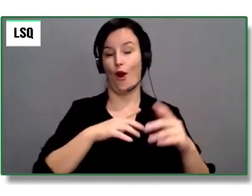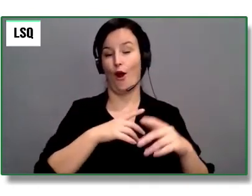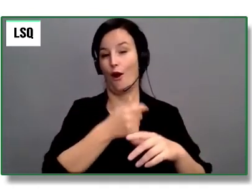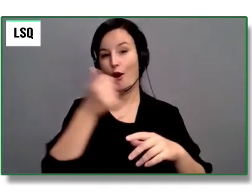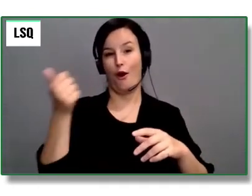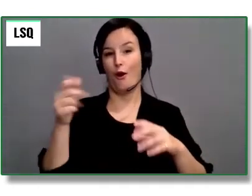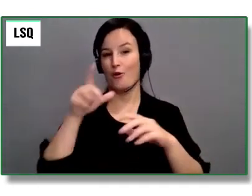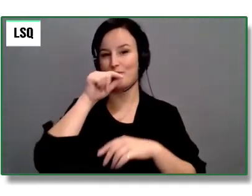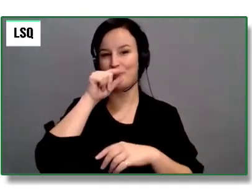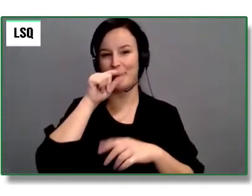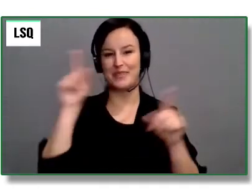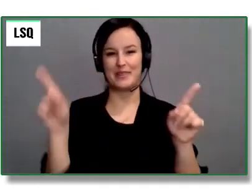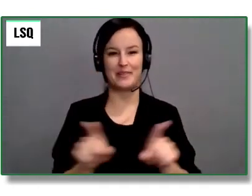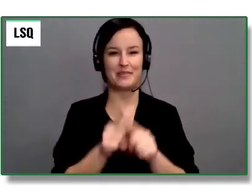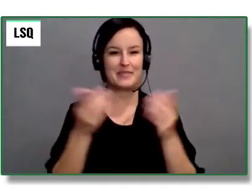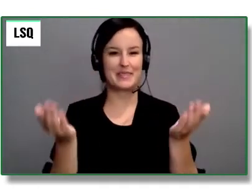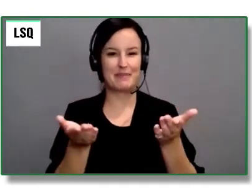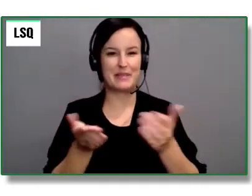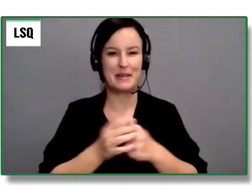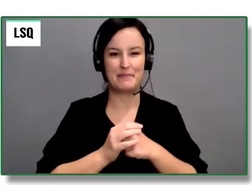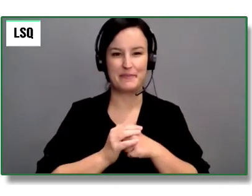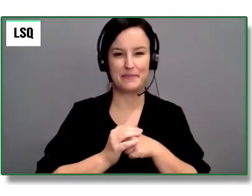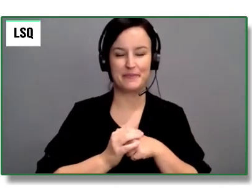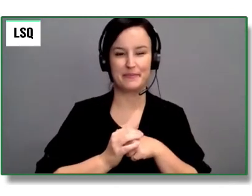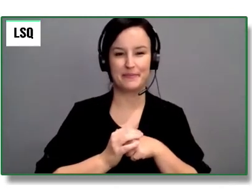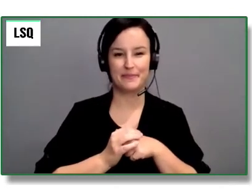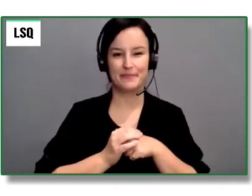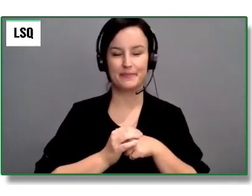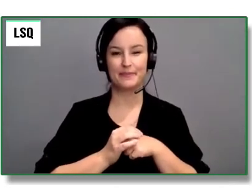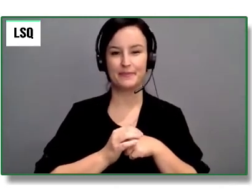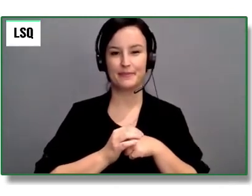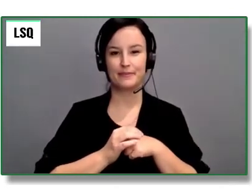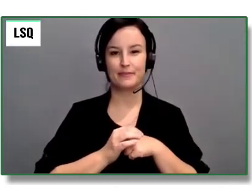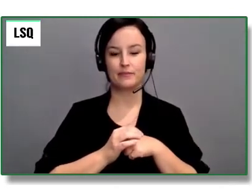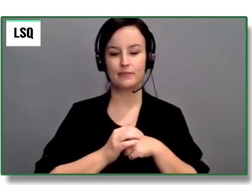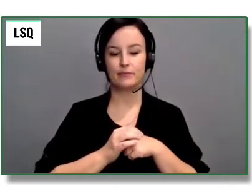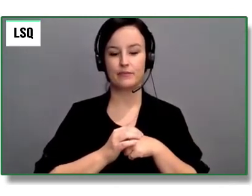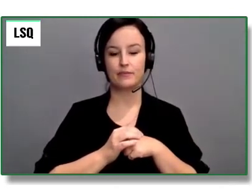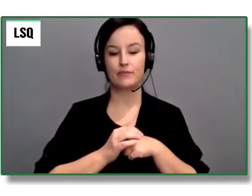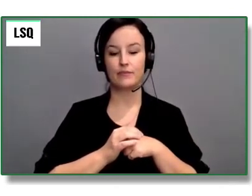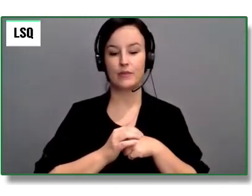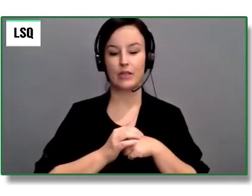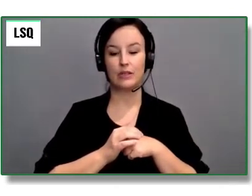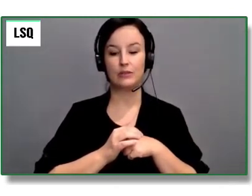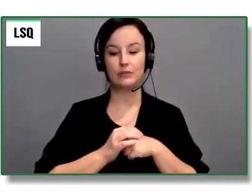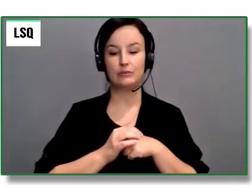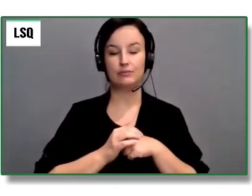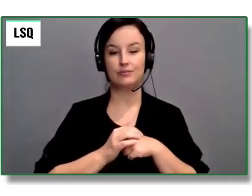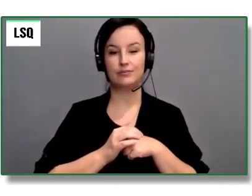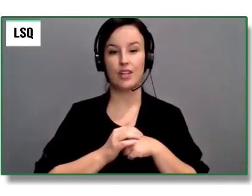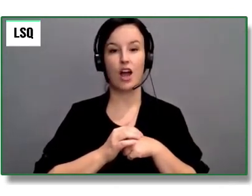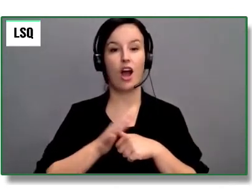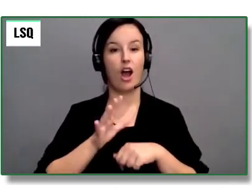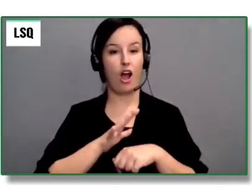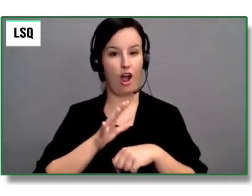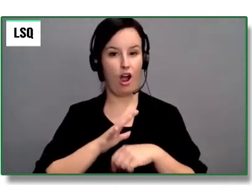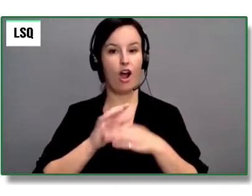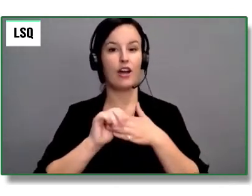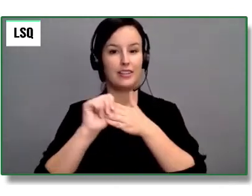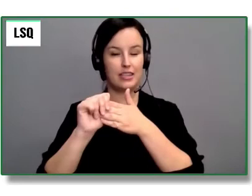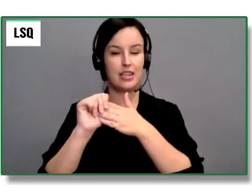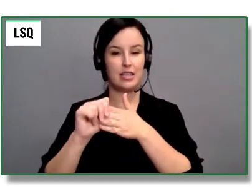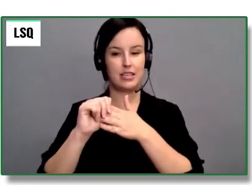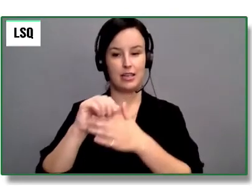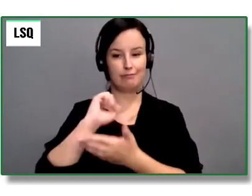D'autres oiseaux qui sont là. Puis, il y a dans cet exemple des guides qui sont certifiés par l'Association